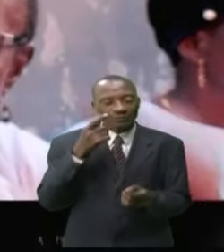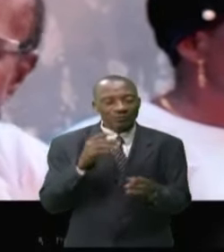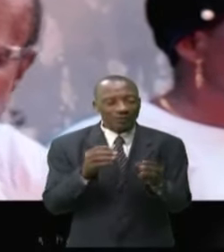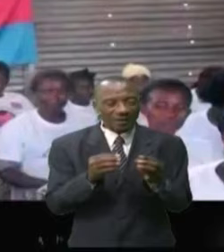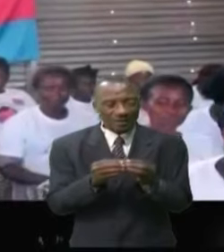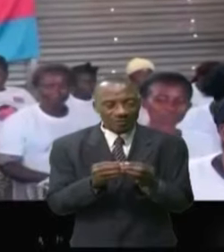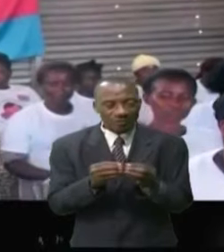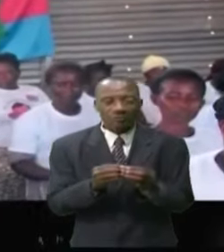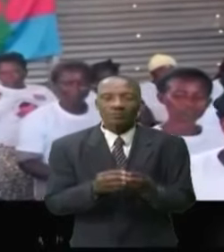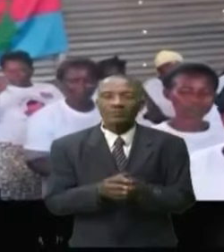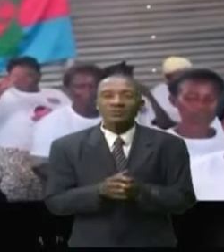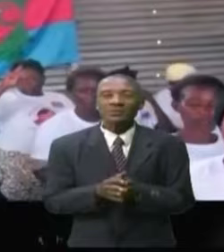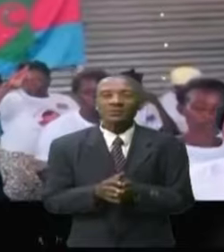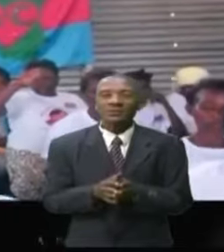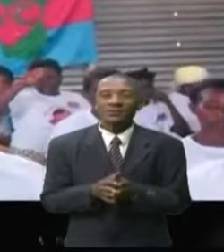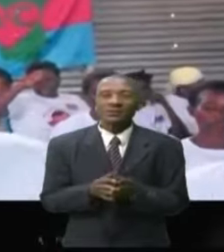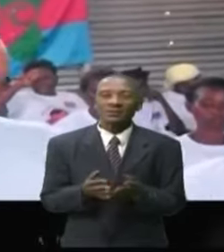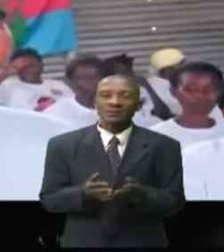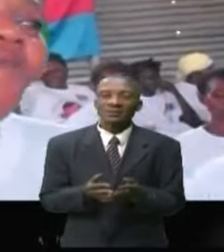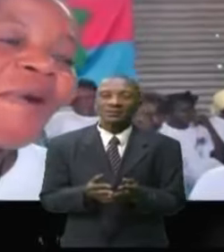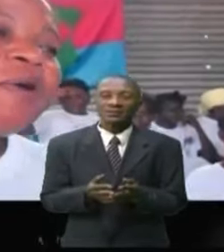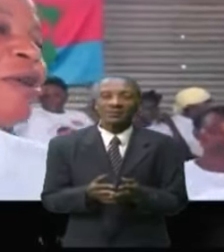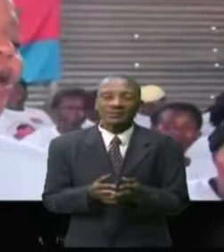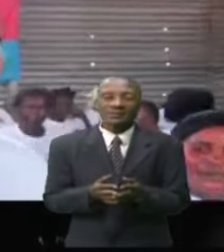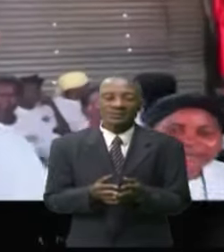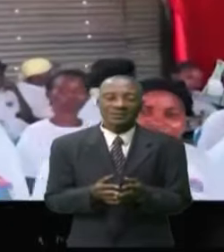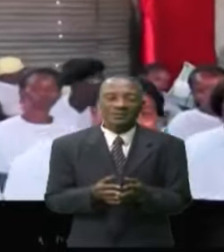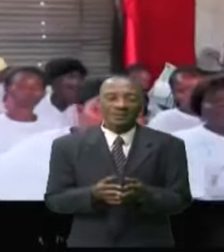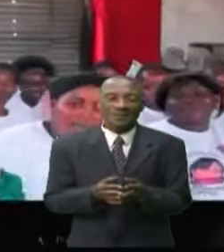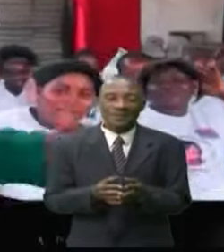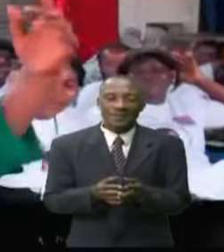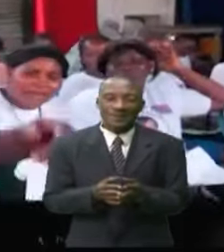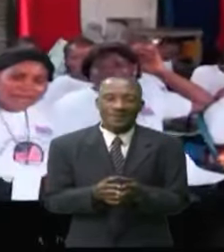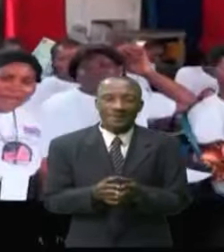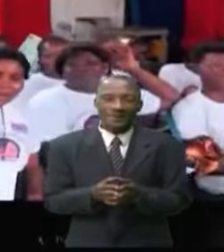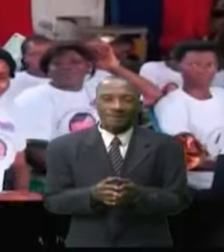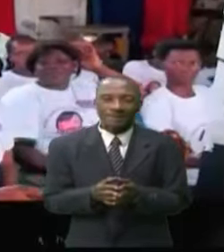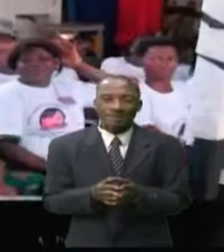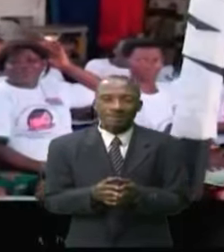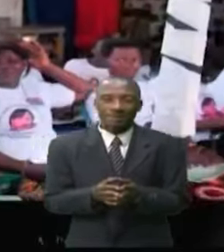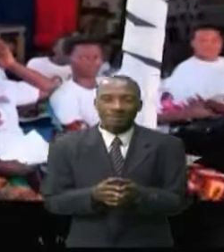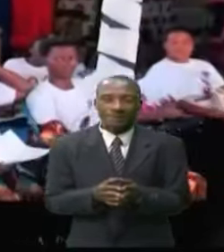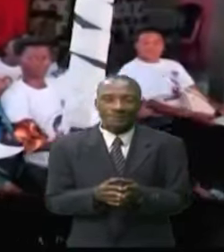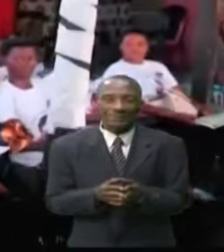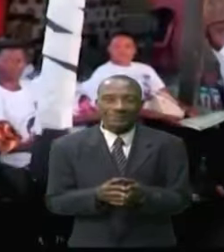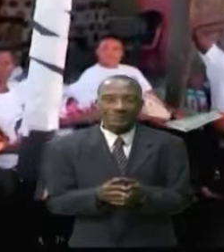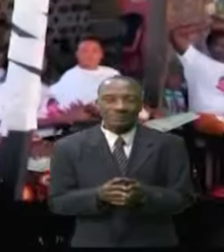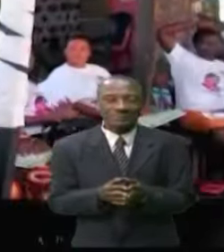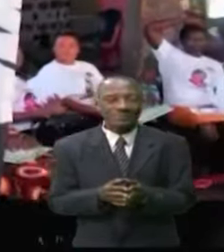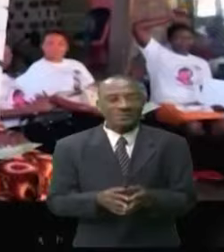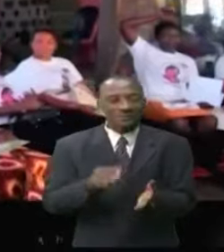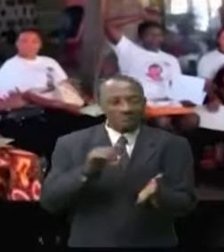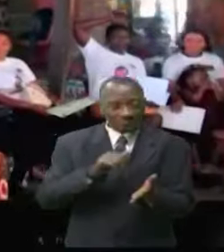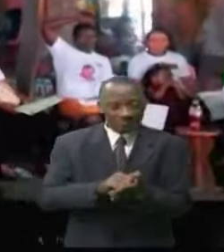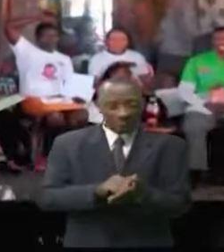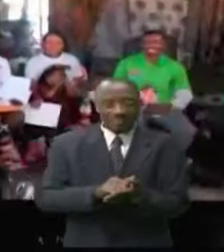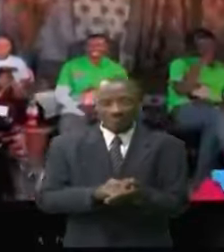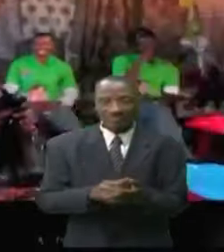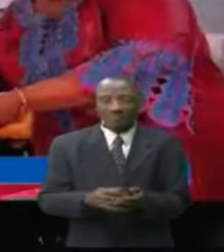vies notre maman ne peut pas rentrer m vide nous lui offrons ces cadeaux ENISE